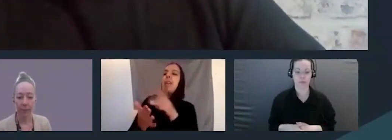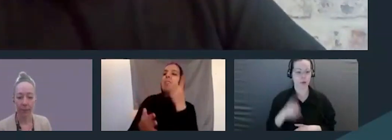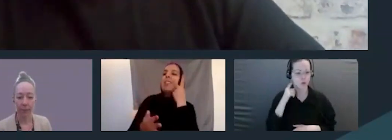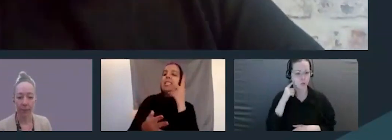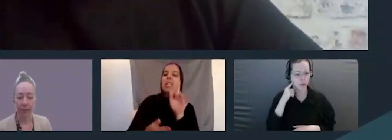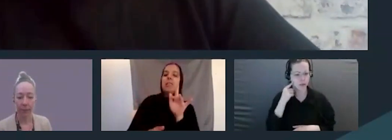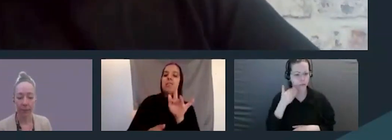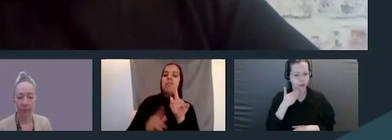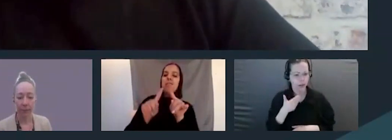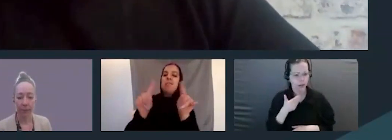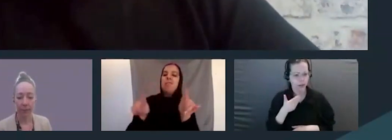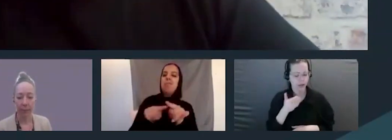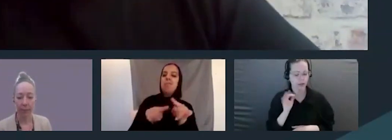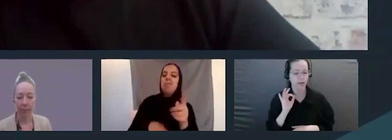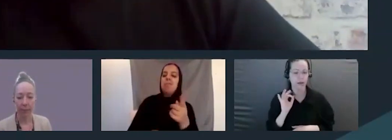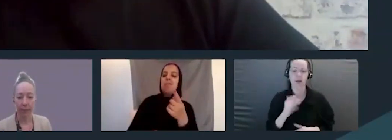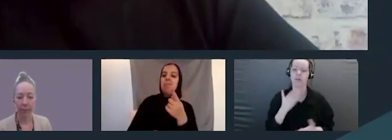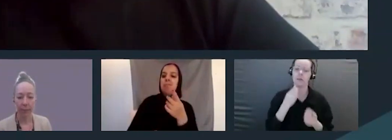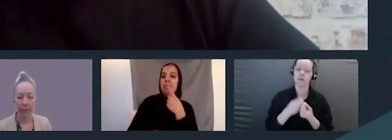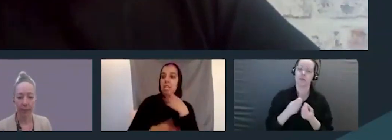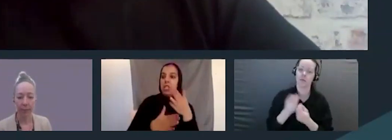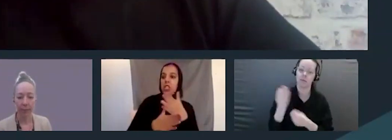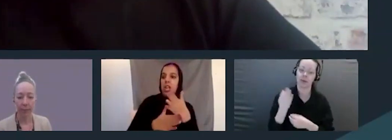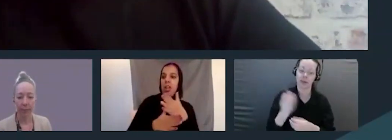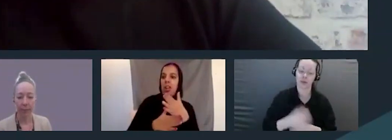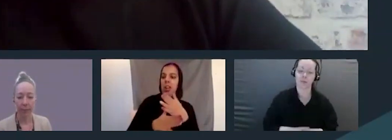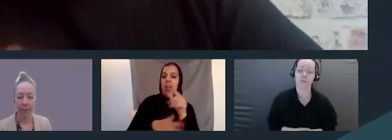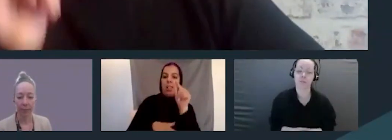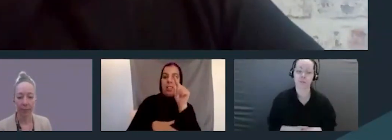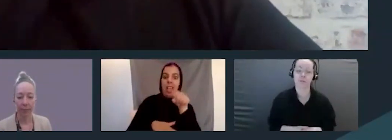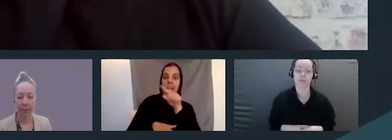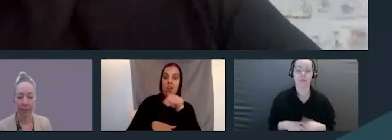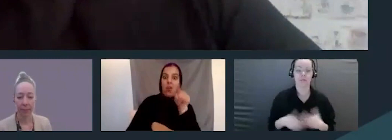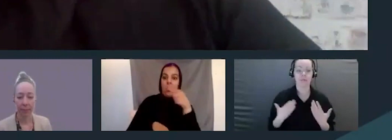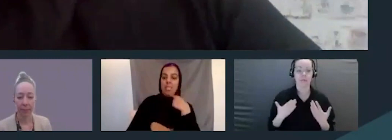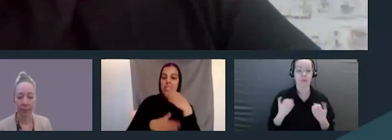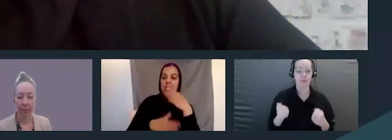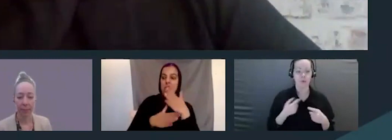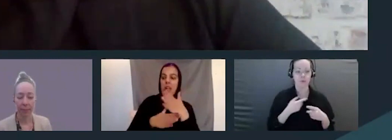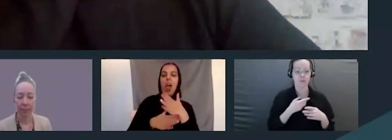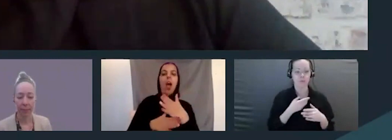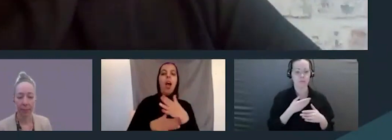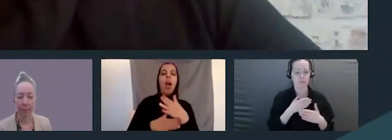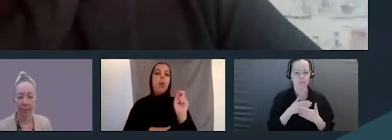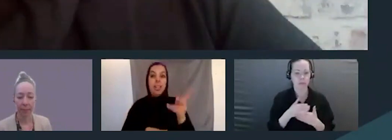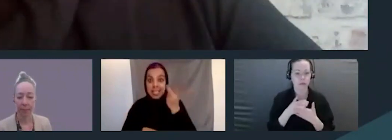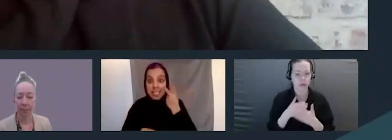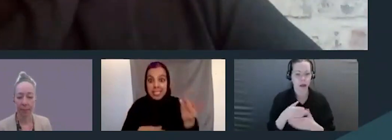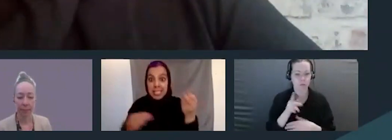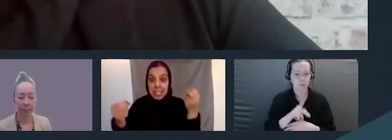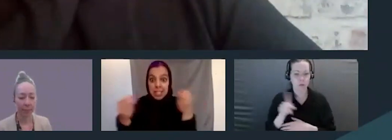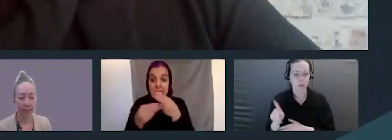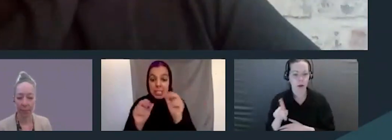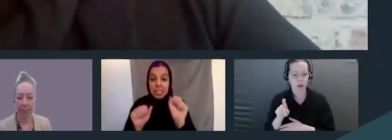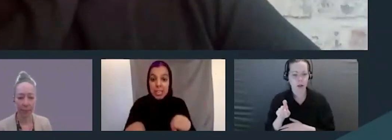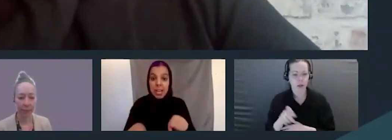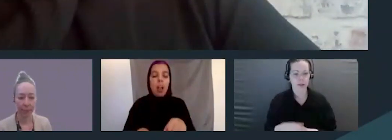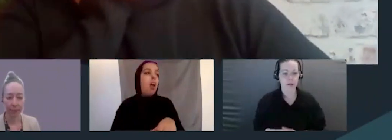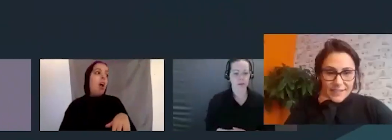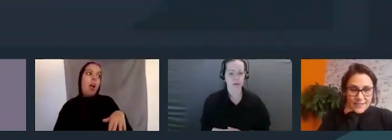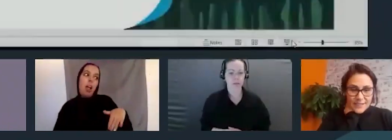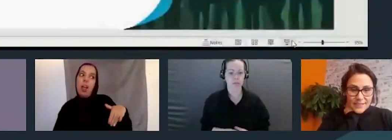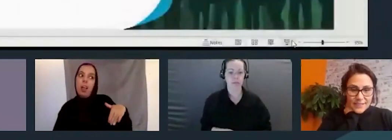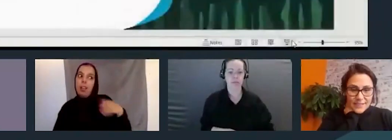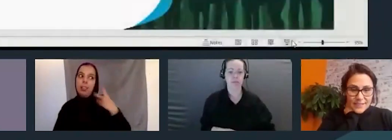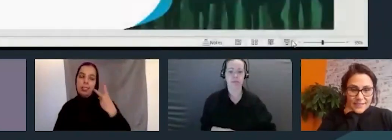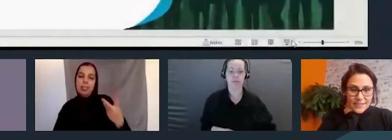indique avec une flèche pour partager l'écran. Est-ce que vous pouvez voir mes diapos? Là,